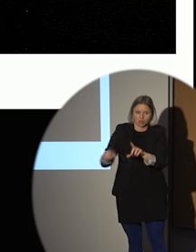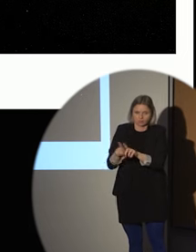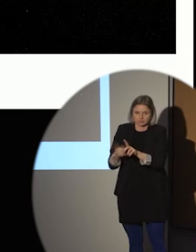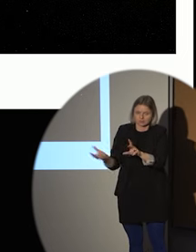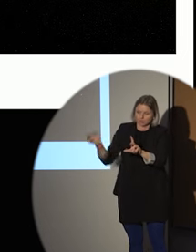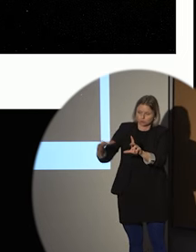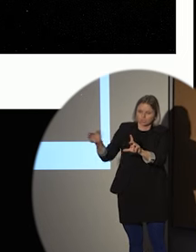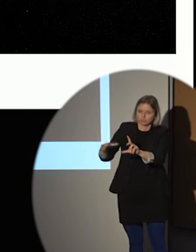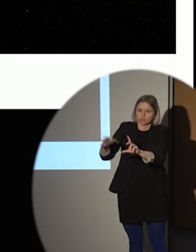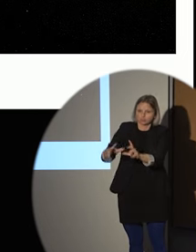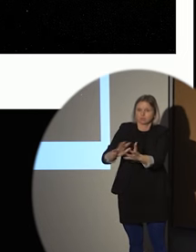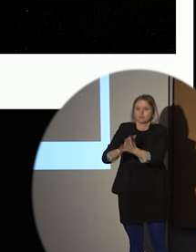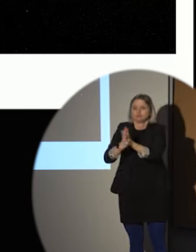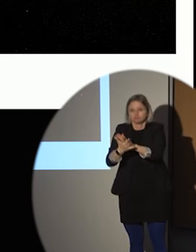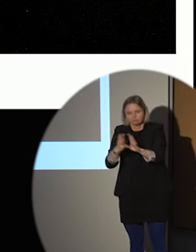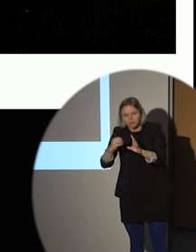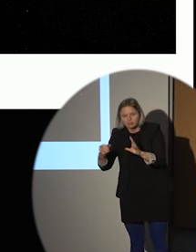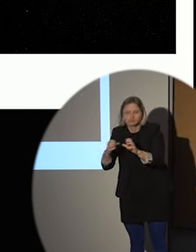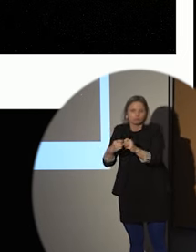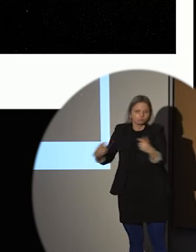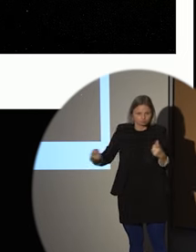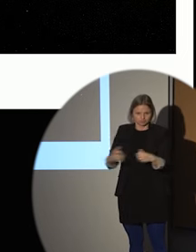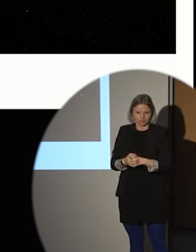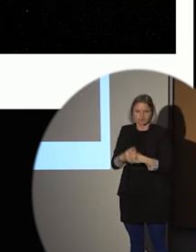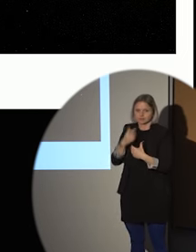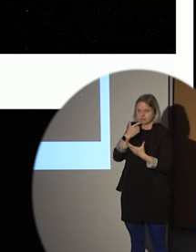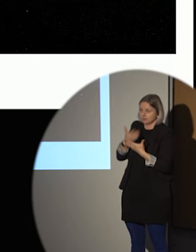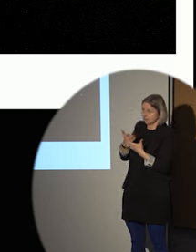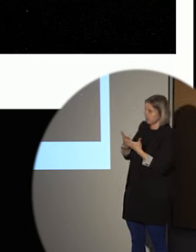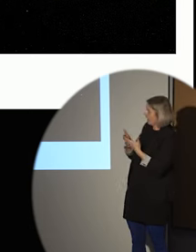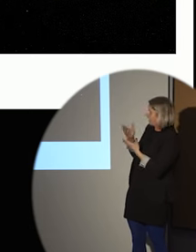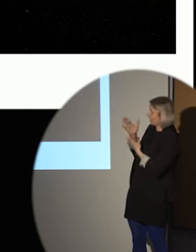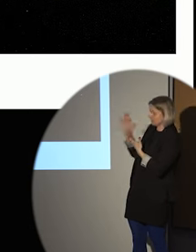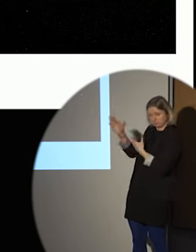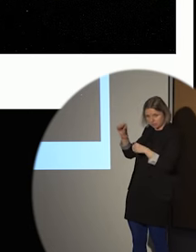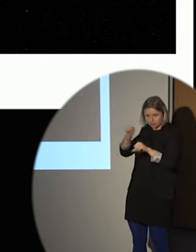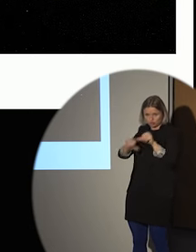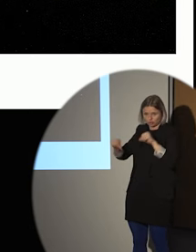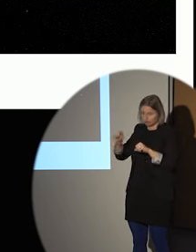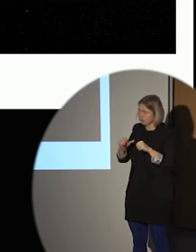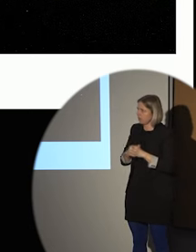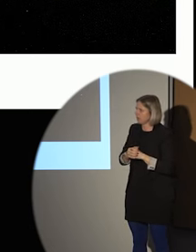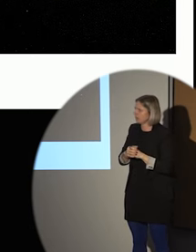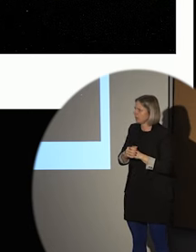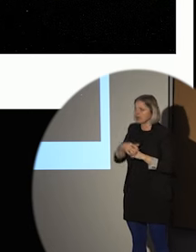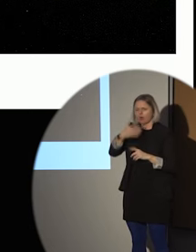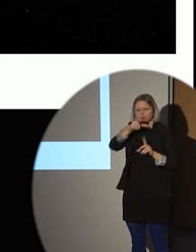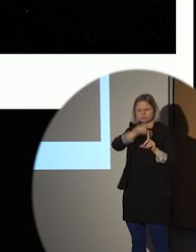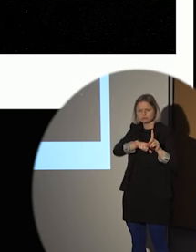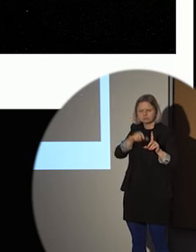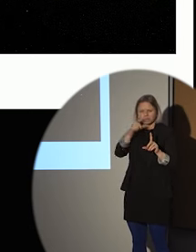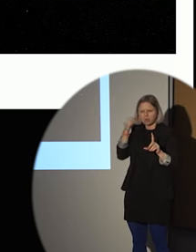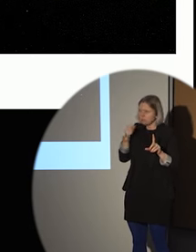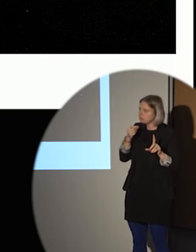azote, oxygène, c'est pour ça que l'astronome Carl Sagan, qui a été repris par Hubert Reeves, expliquait que nous sommes des